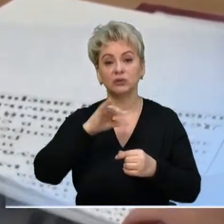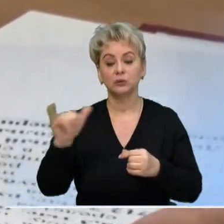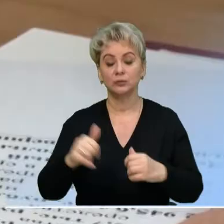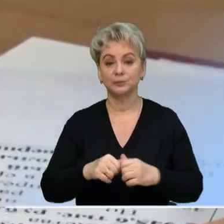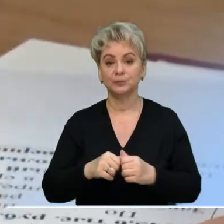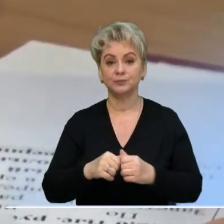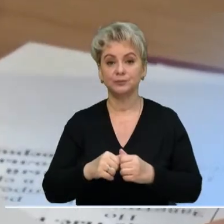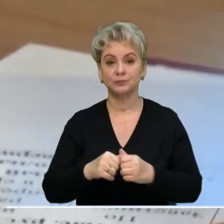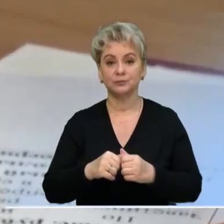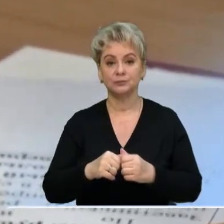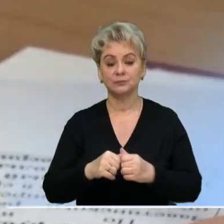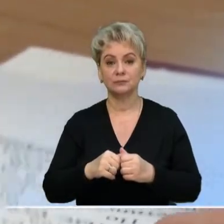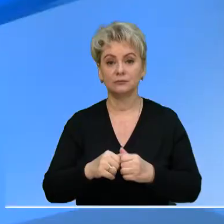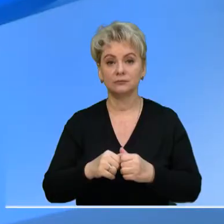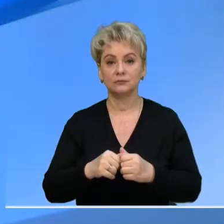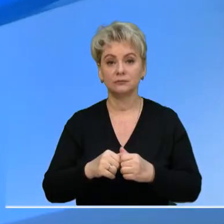Ростов-на-Дону.